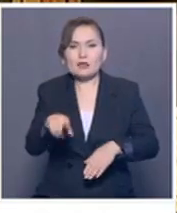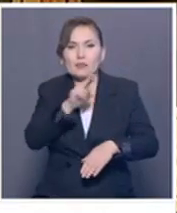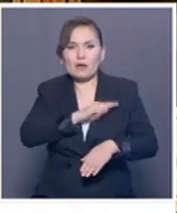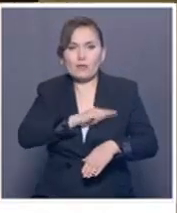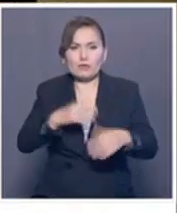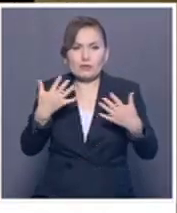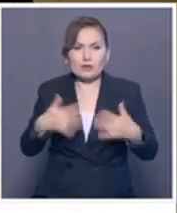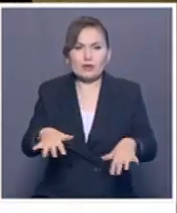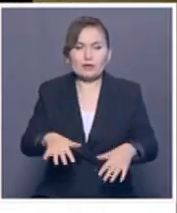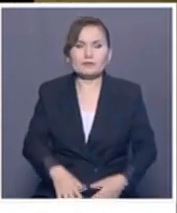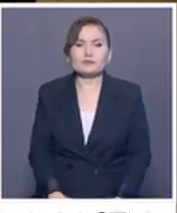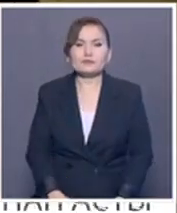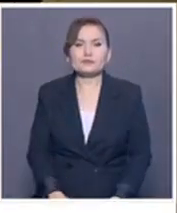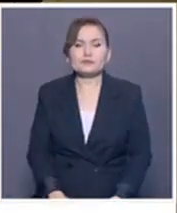мүмкін.